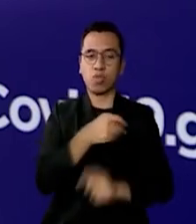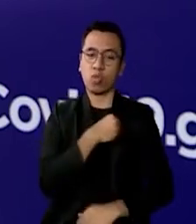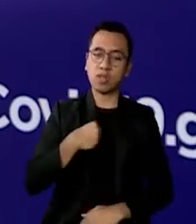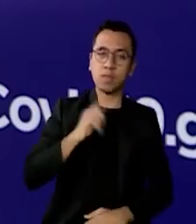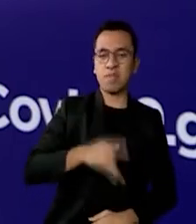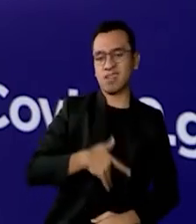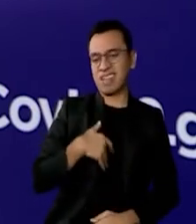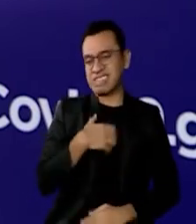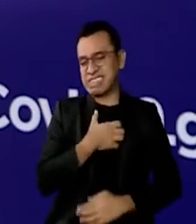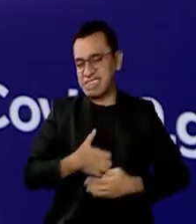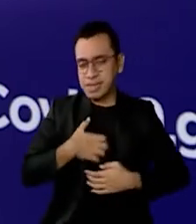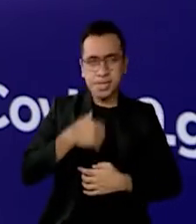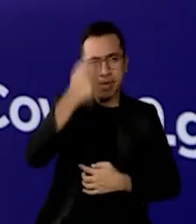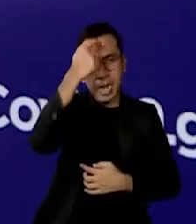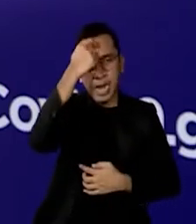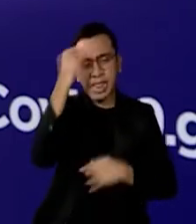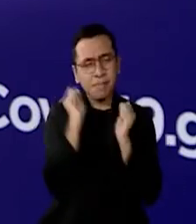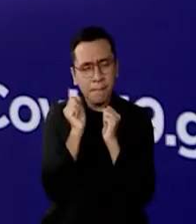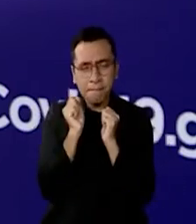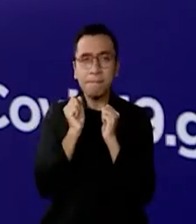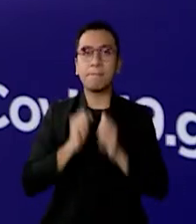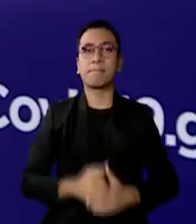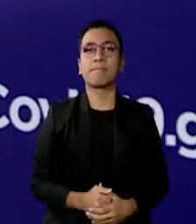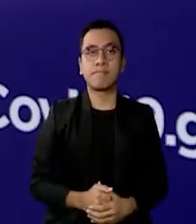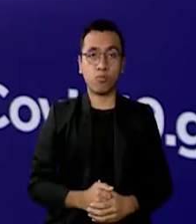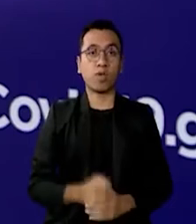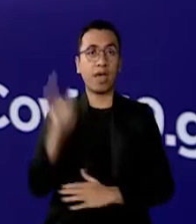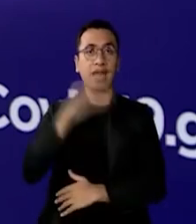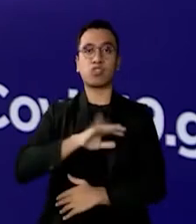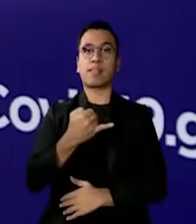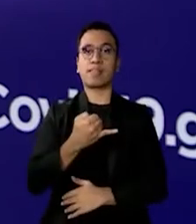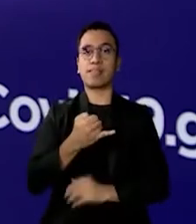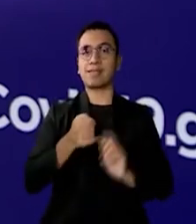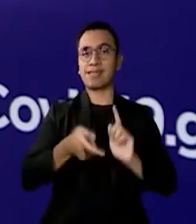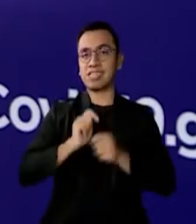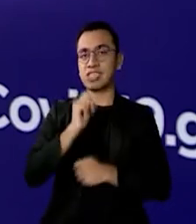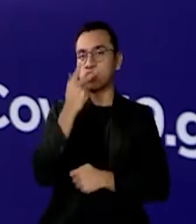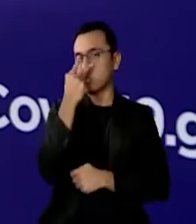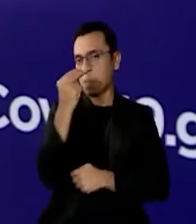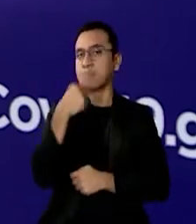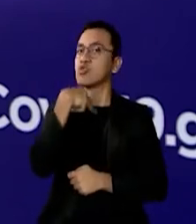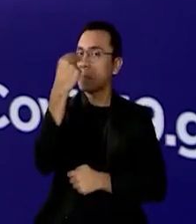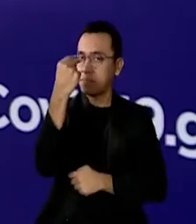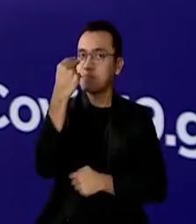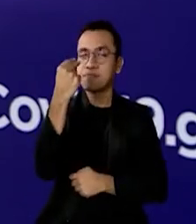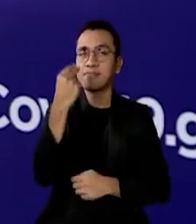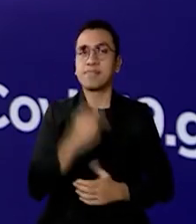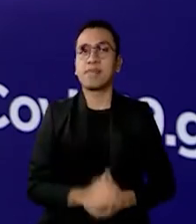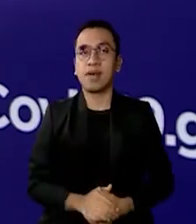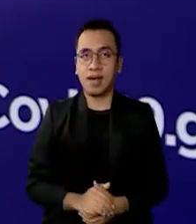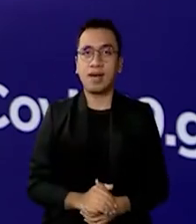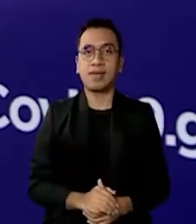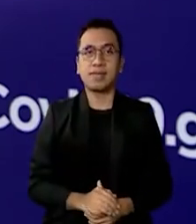nyaman pada tubuhnya nah hari Jumat kami diperiksa dan kami memberi Ya Allah memberikan kesempatan kepada